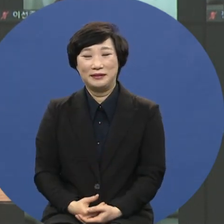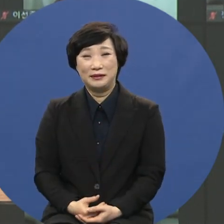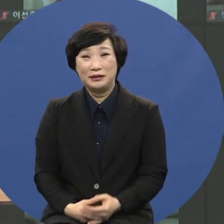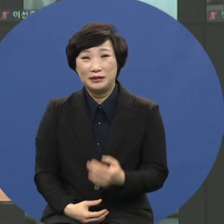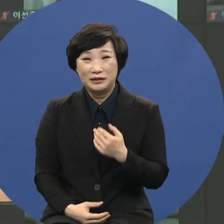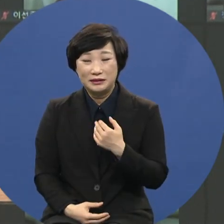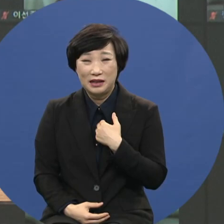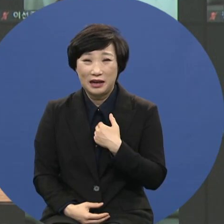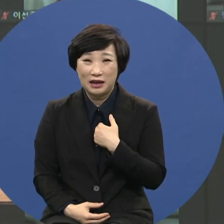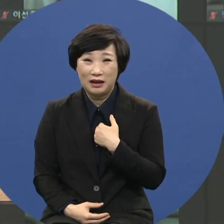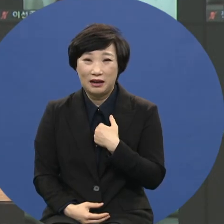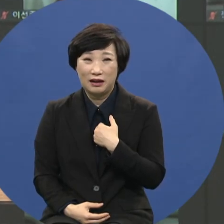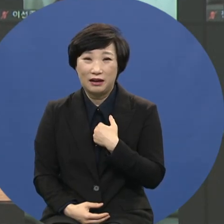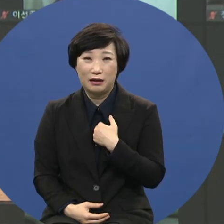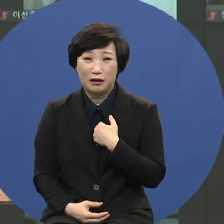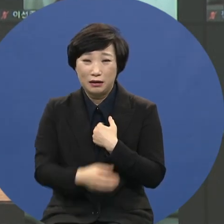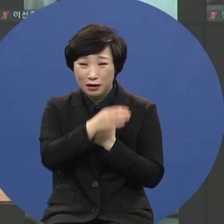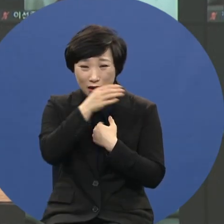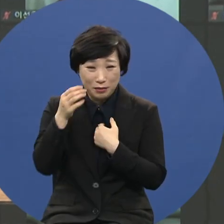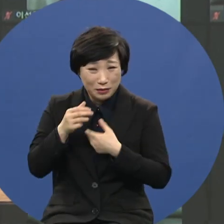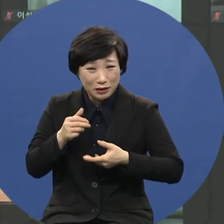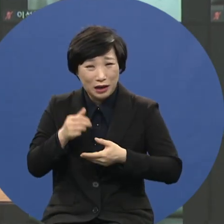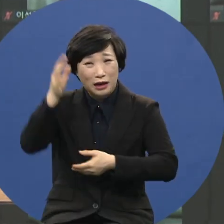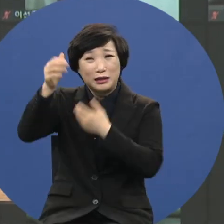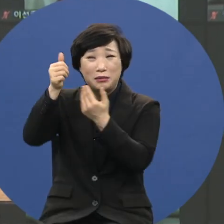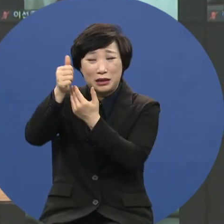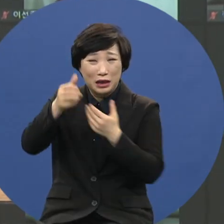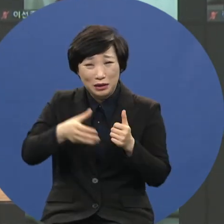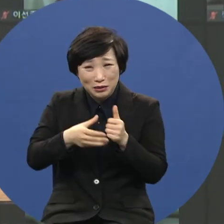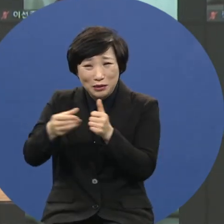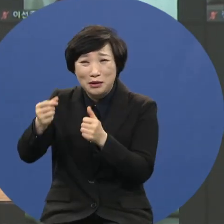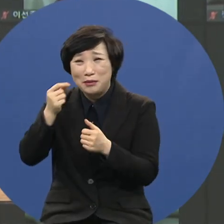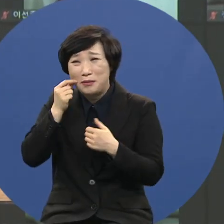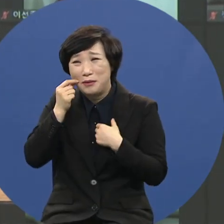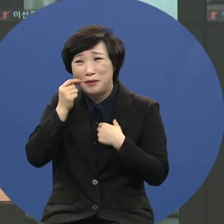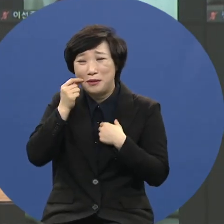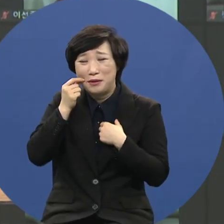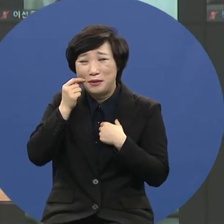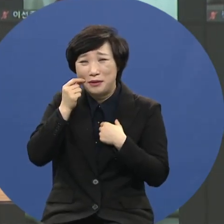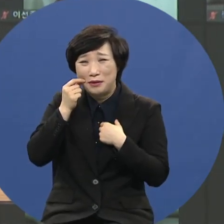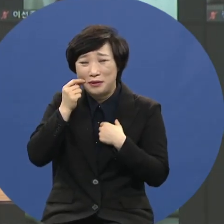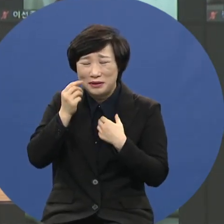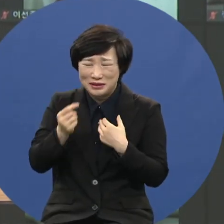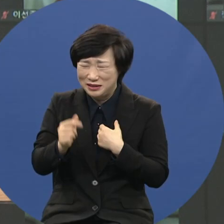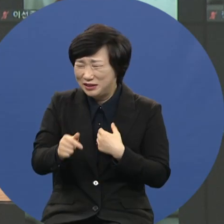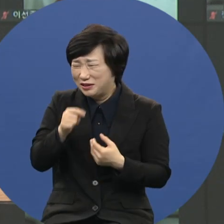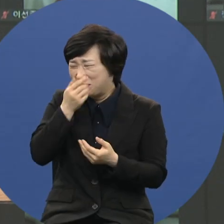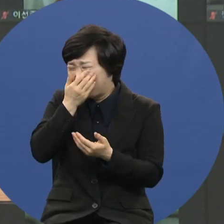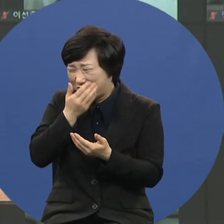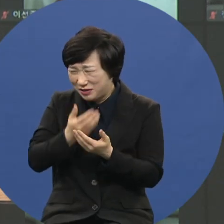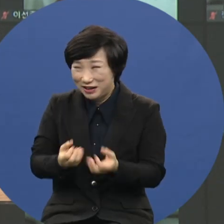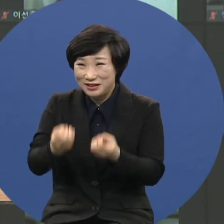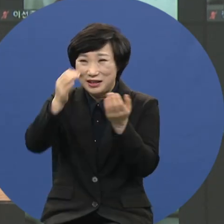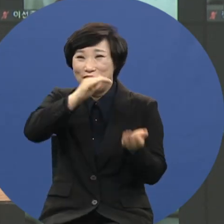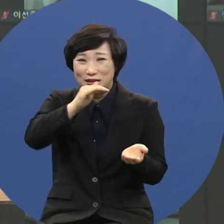내가 감히 초청받을 수 없는 이 어마어마한 잔치, 응?